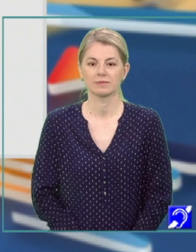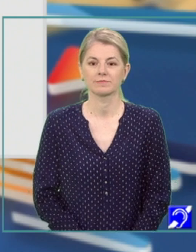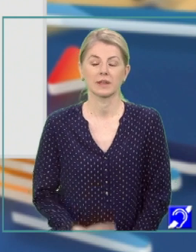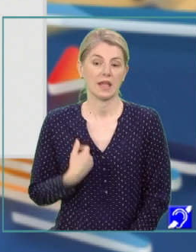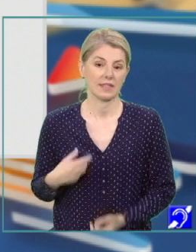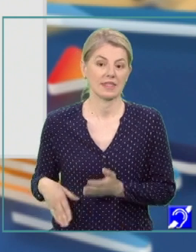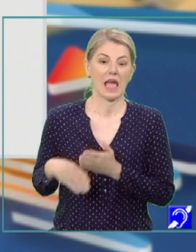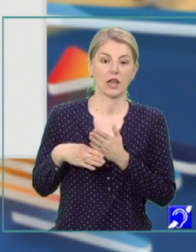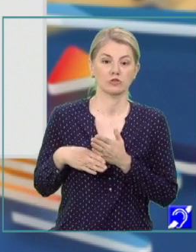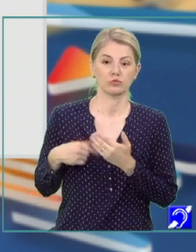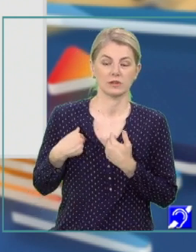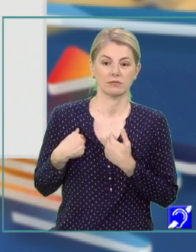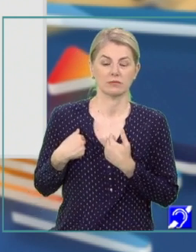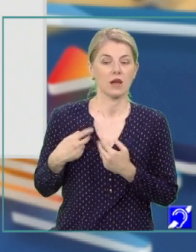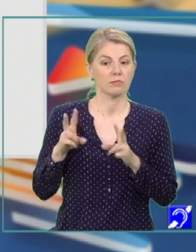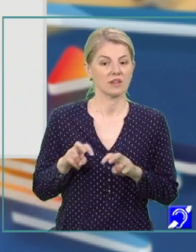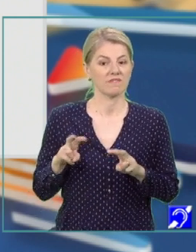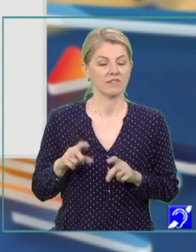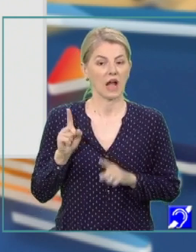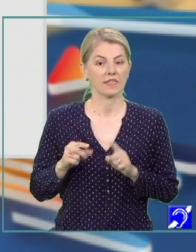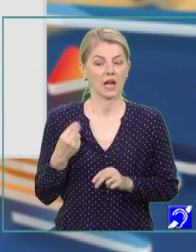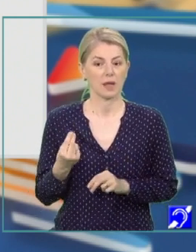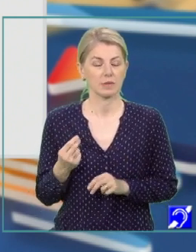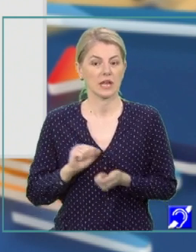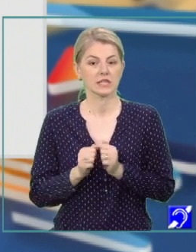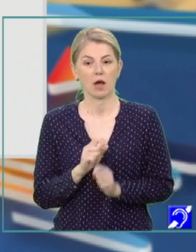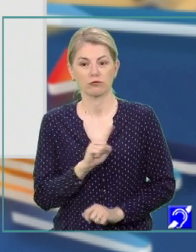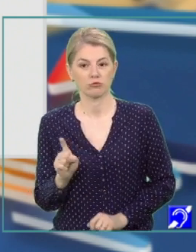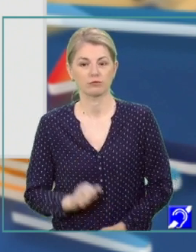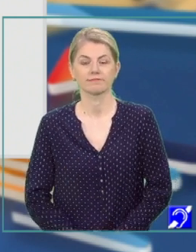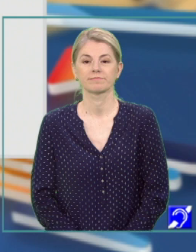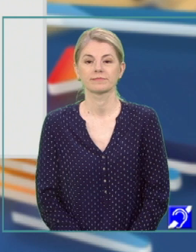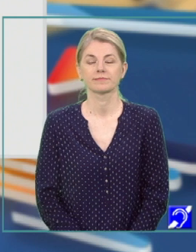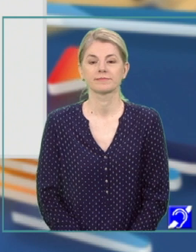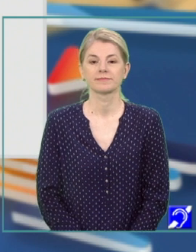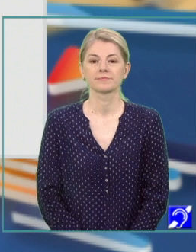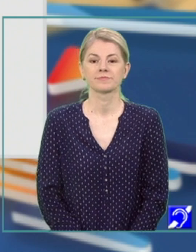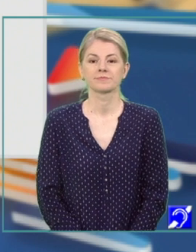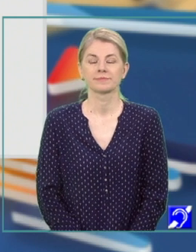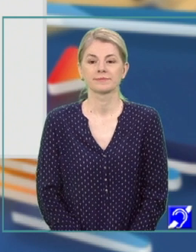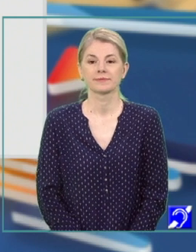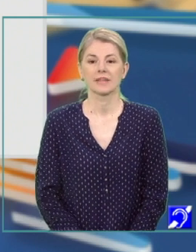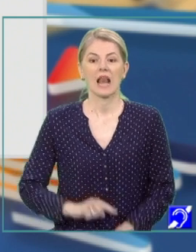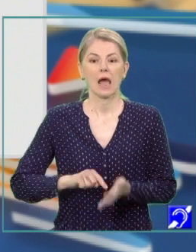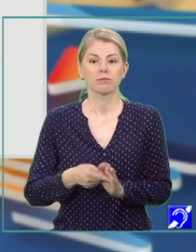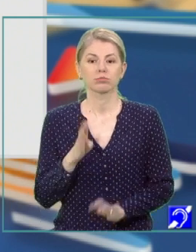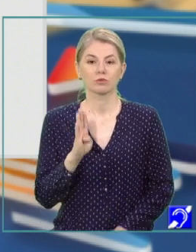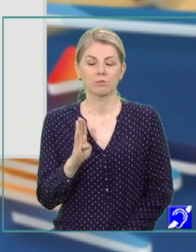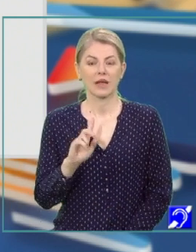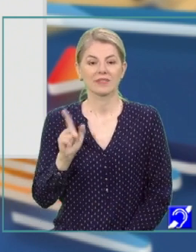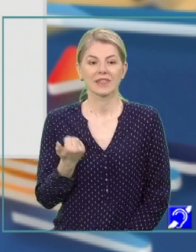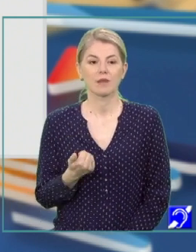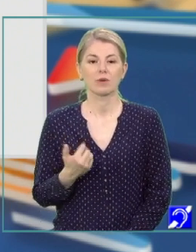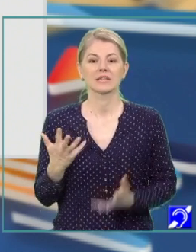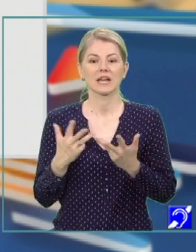ne ajută, ne putem verifica dacă am făcut corect sau nu calculul, iar la punctul B trebuie